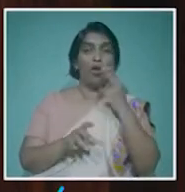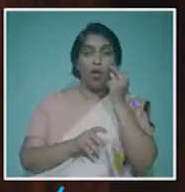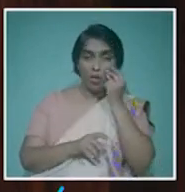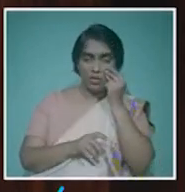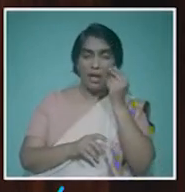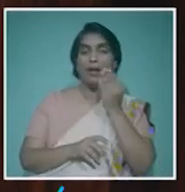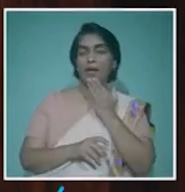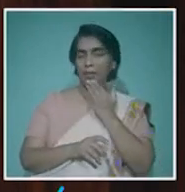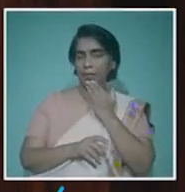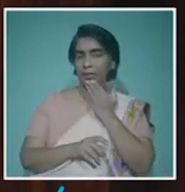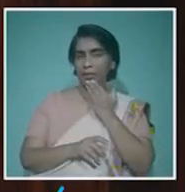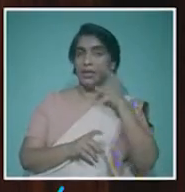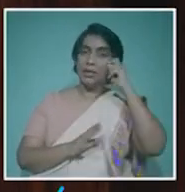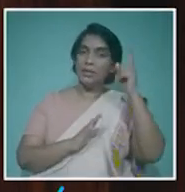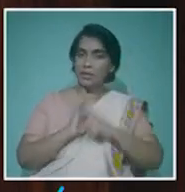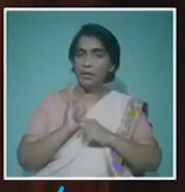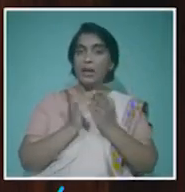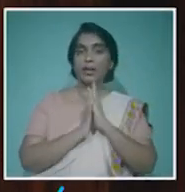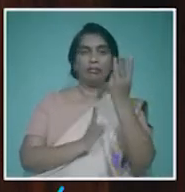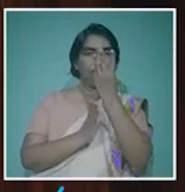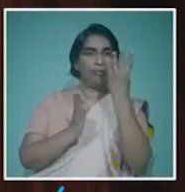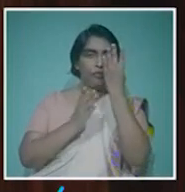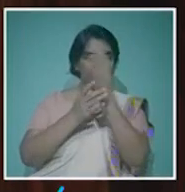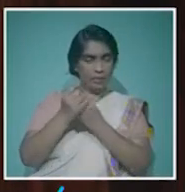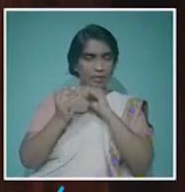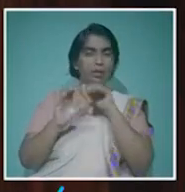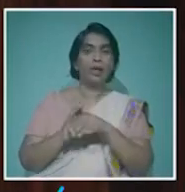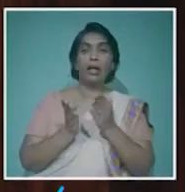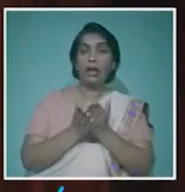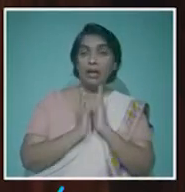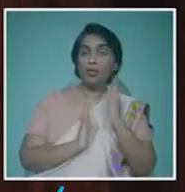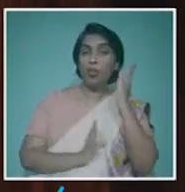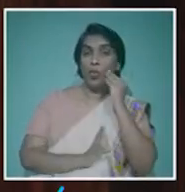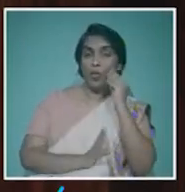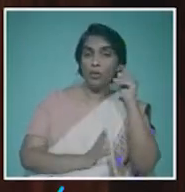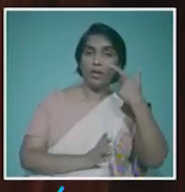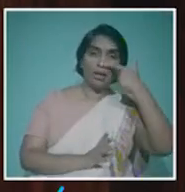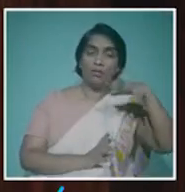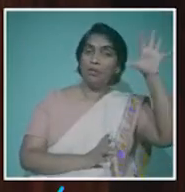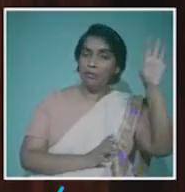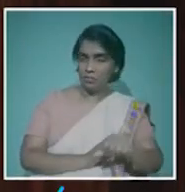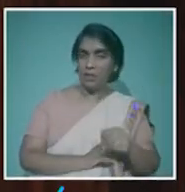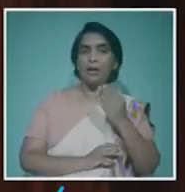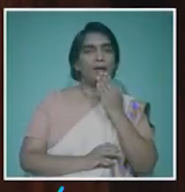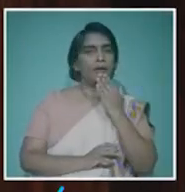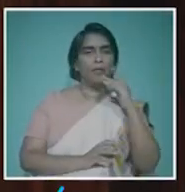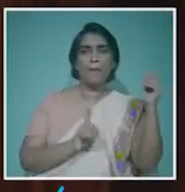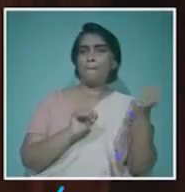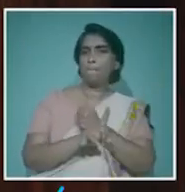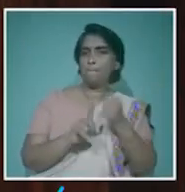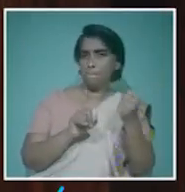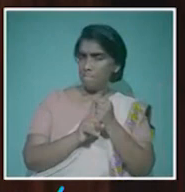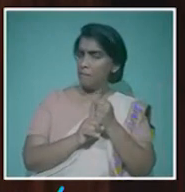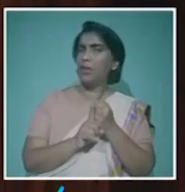ඔස්ට්‍රේලියාව, ඇමරිකාව, ජපානය, ඉන්දියාව ඉන්නවා. එතකොට එහෙම තියෙද්දිත් ඉන්දියාව රුසියාවෙන් තෙල් ගන්නකොට ඇමරිකාවේ බලපෑමක්